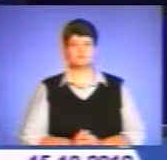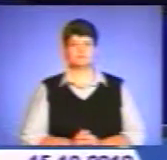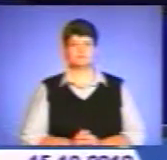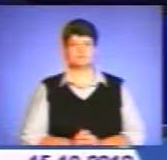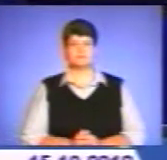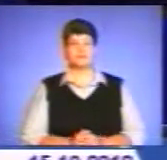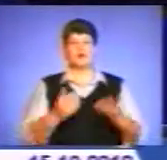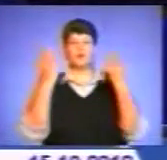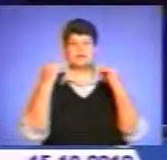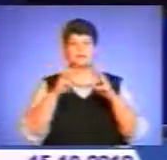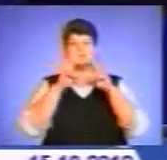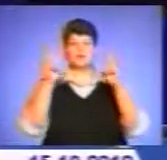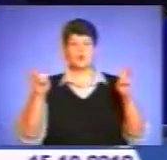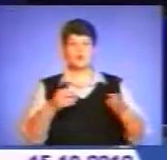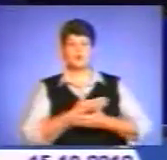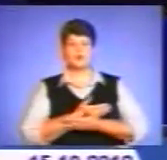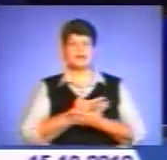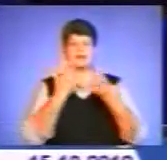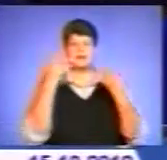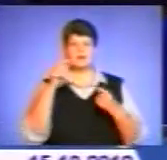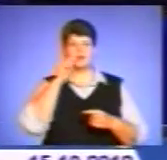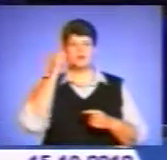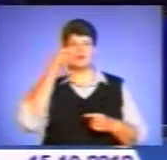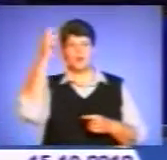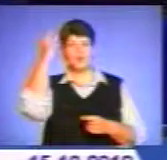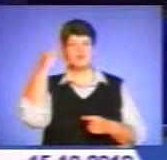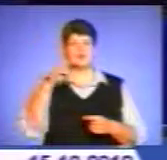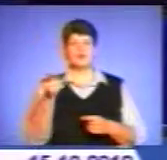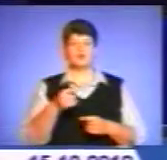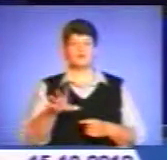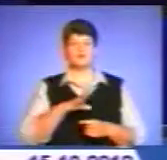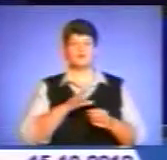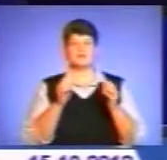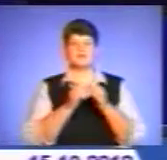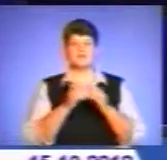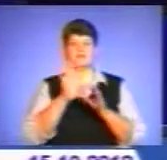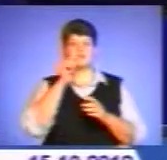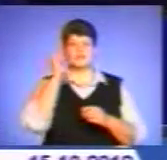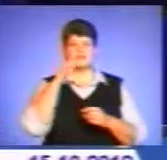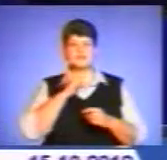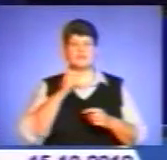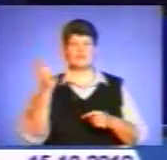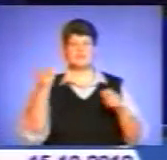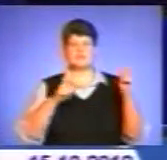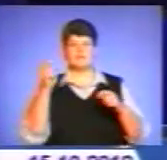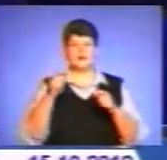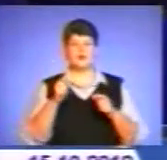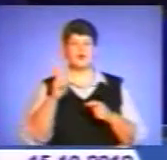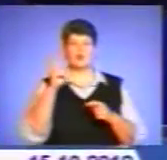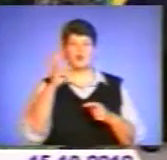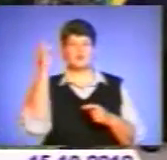У День Пресвятої Богородиці та День українського козацтва у Тернополі пройшов 10-й всеукраїнський фестиваль козацької пісні